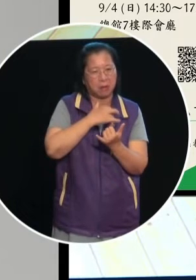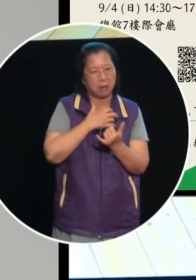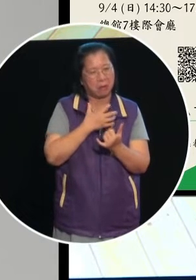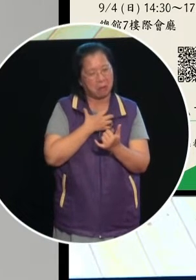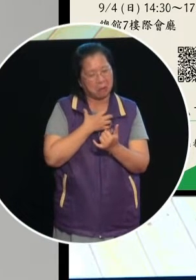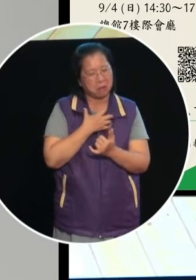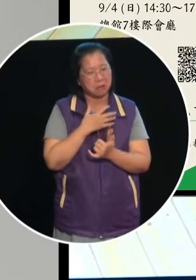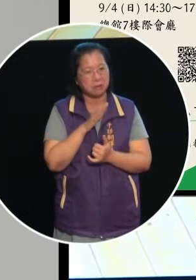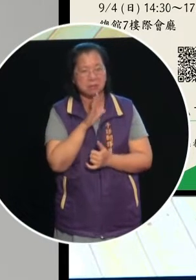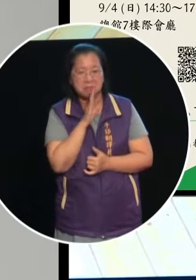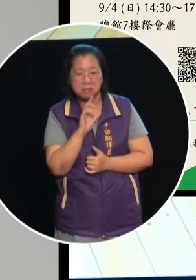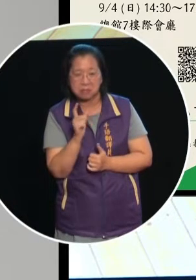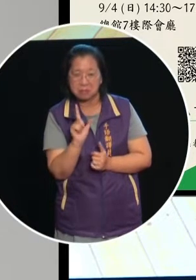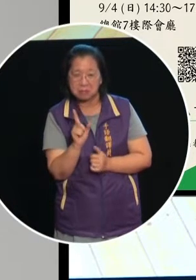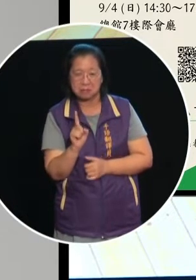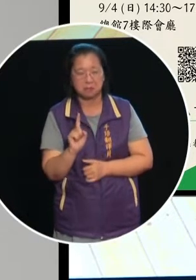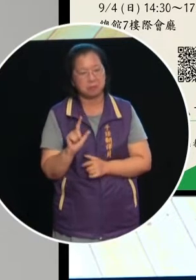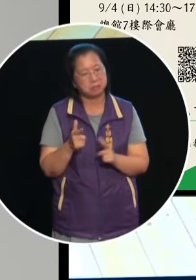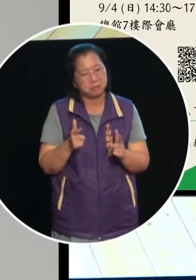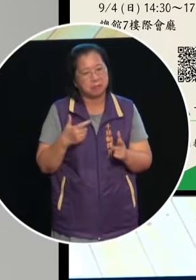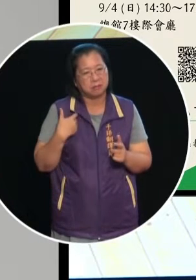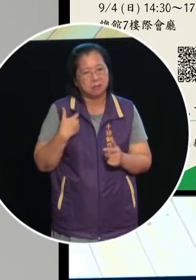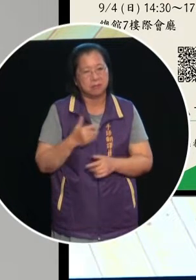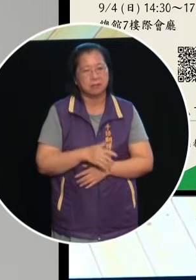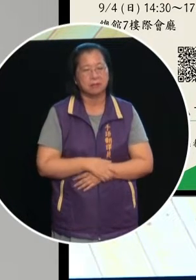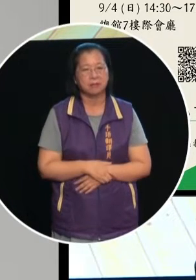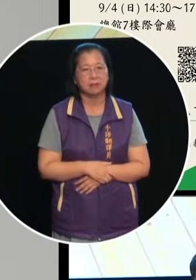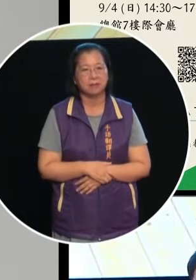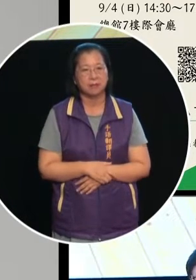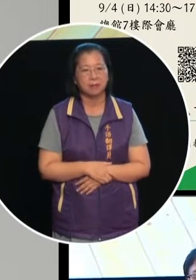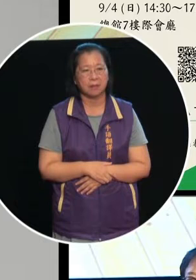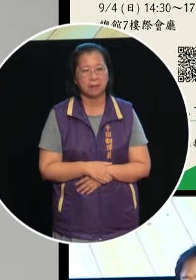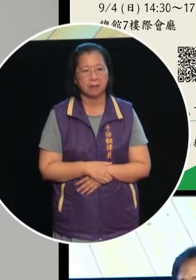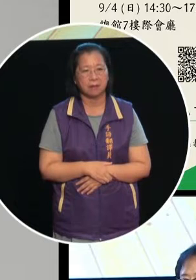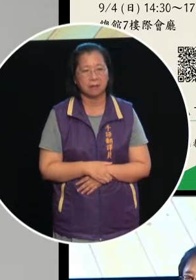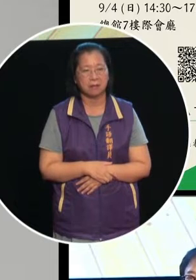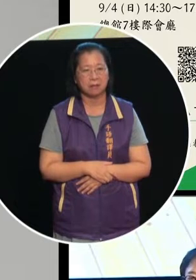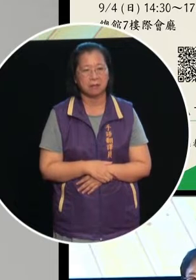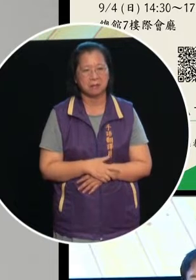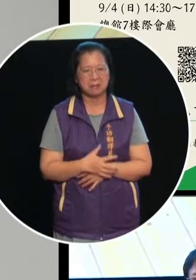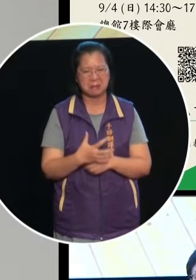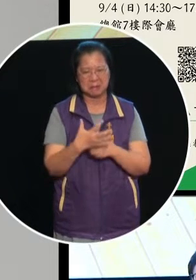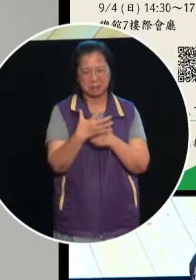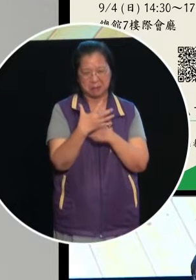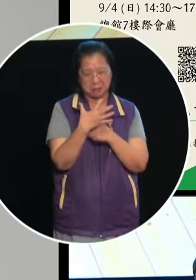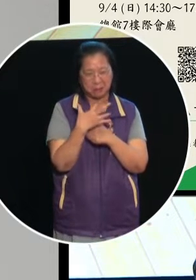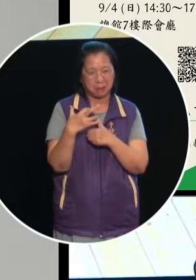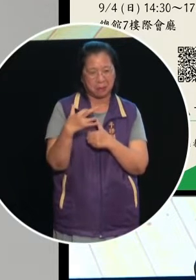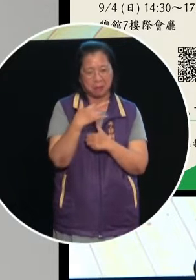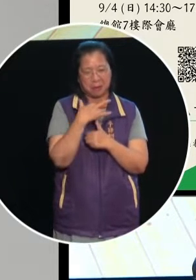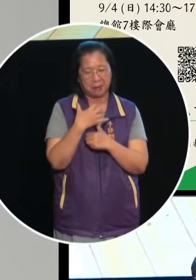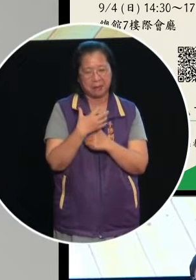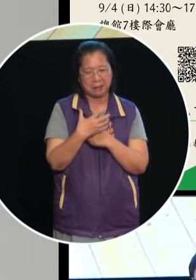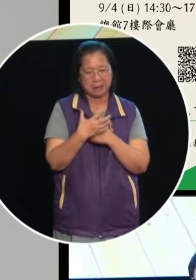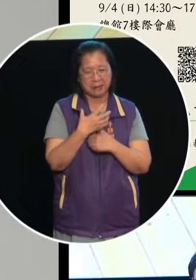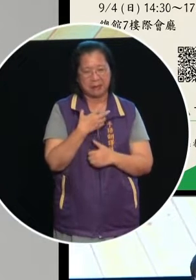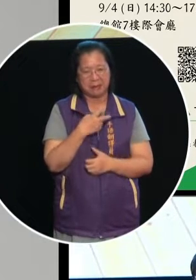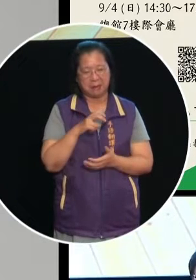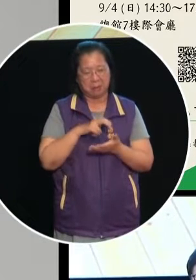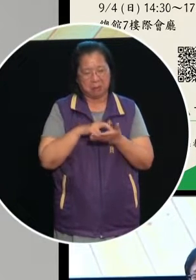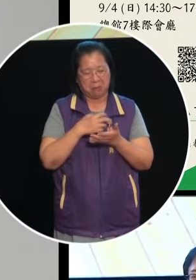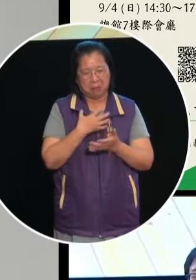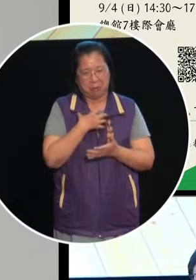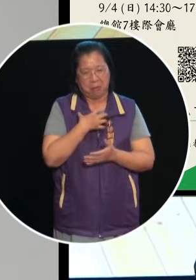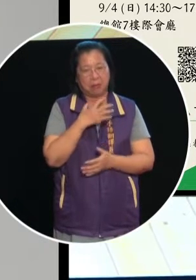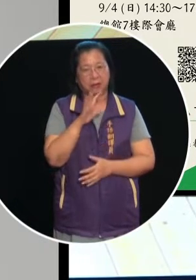判断就是这一次中国没有完成的，还是要威胁下台湾人，这个主要的目的。还有一